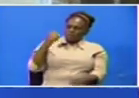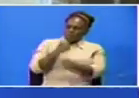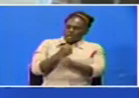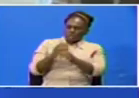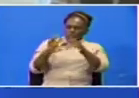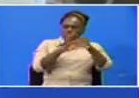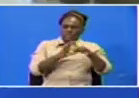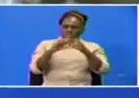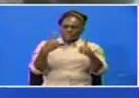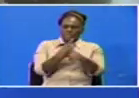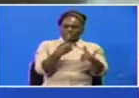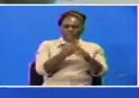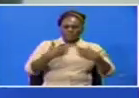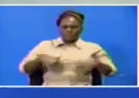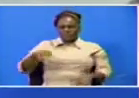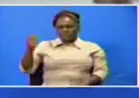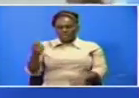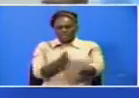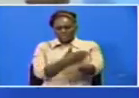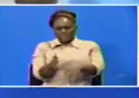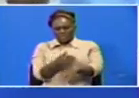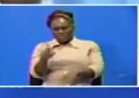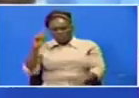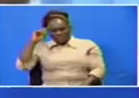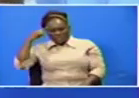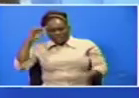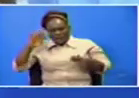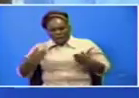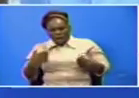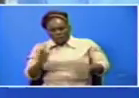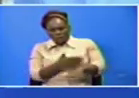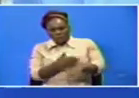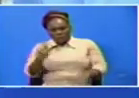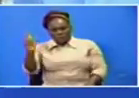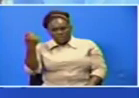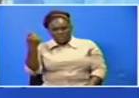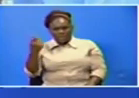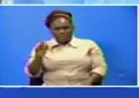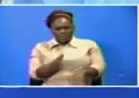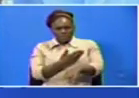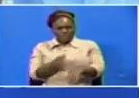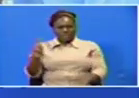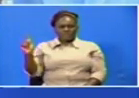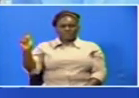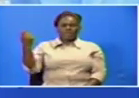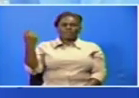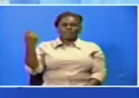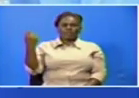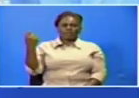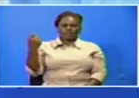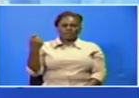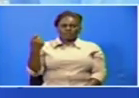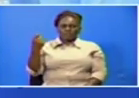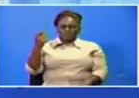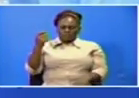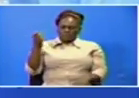na waimbaji kadhaa kadhaa hapa nchini Kenya. Wafikiria vipi kuhusiana na muziki wa hapa Kenya? Muziki wa Kenya kuna kipindi fulani ulikuwa umeyumba kidogo,